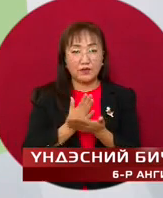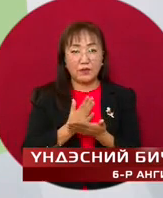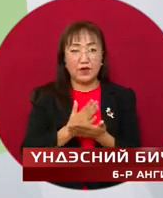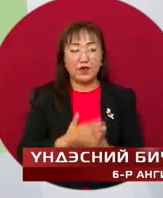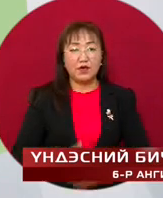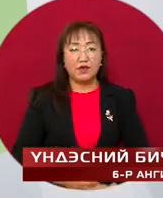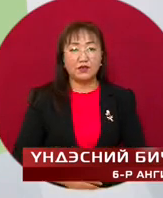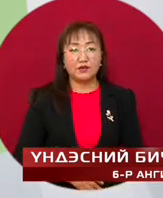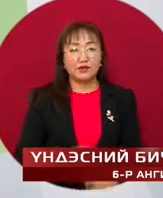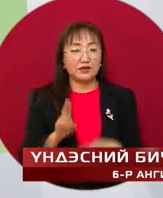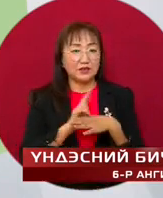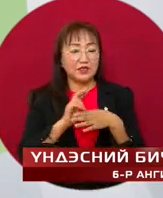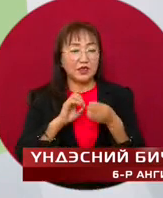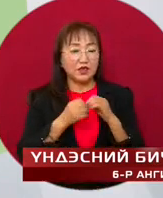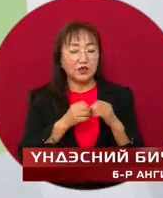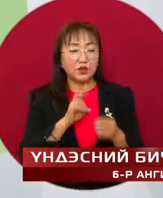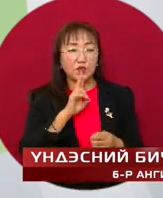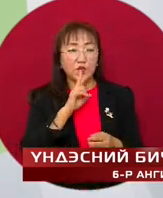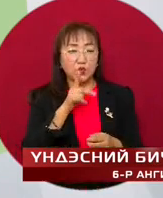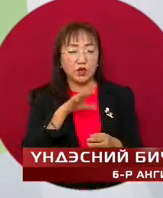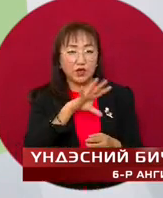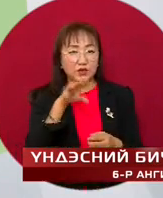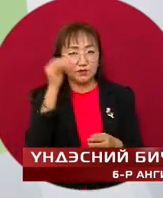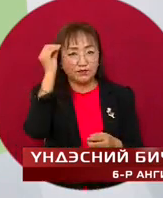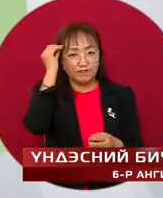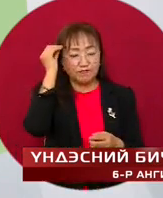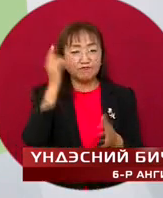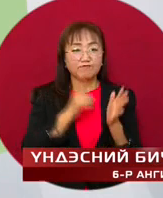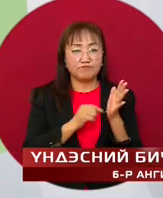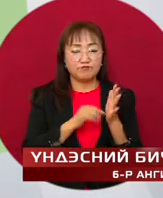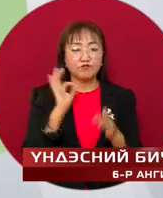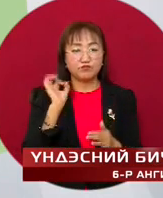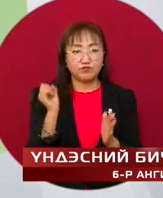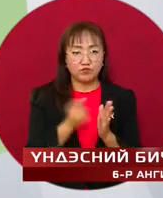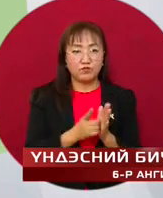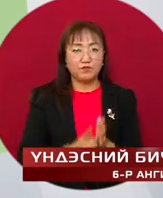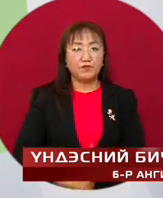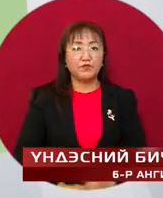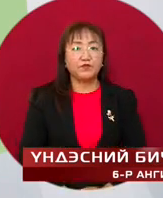явцдаа үгсээ нүдлэн тогтоож хэрэглээ болох нь чухлаа хүүхдүүдээ.